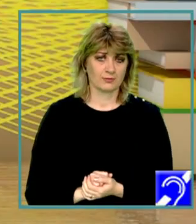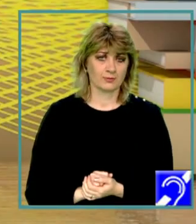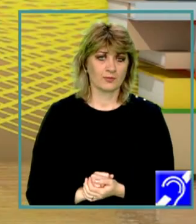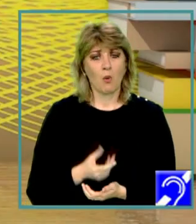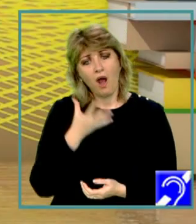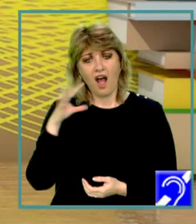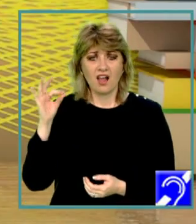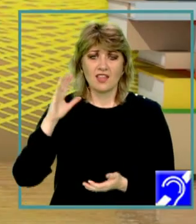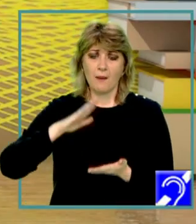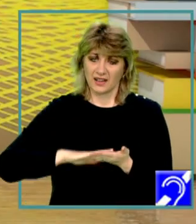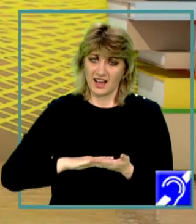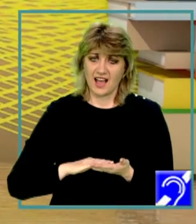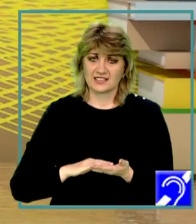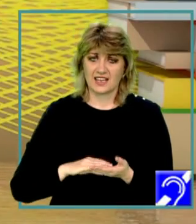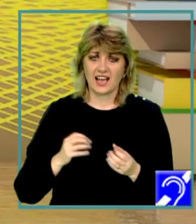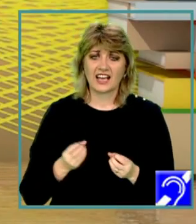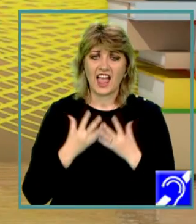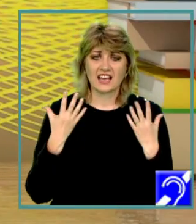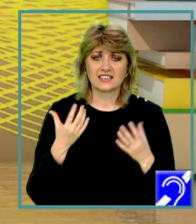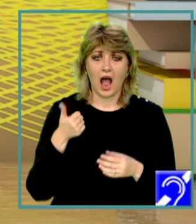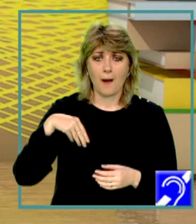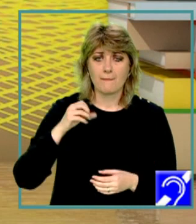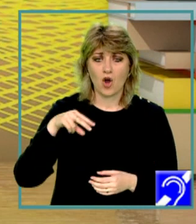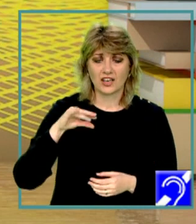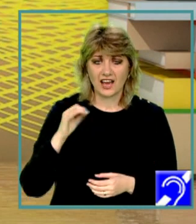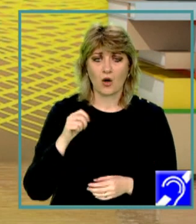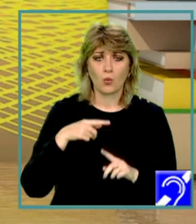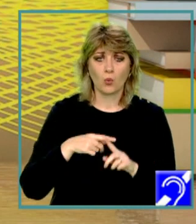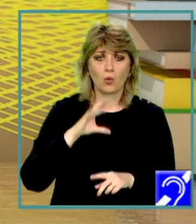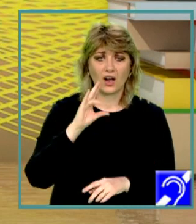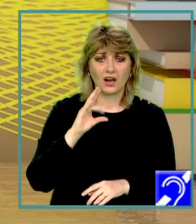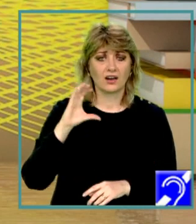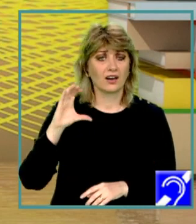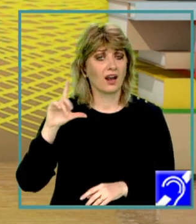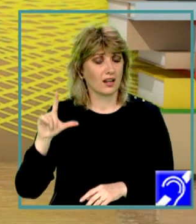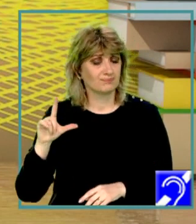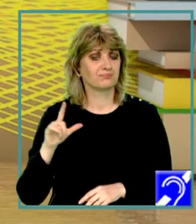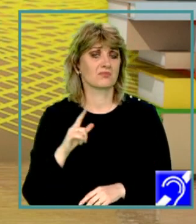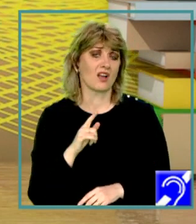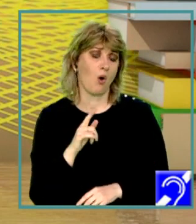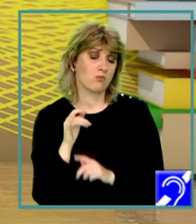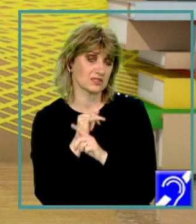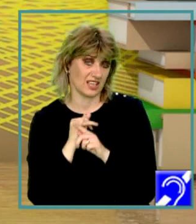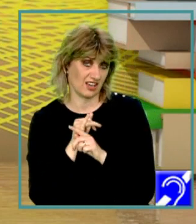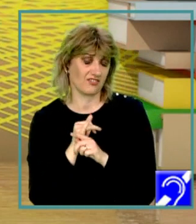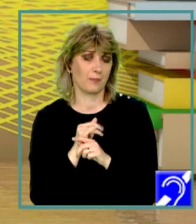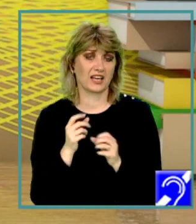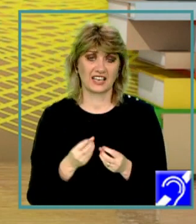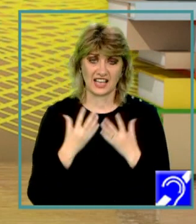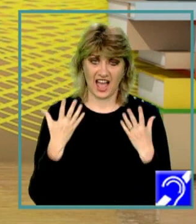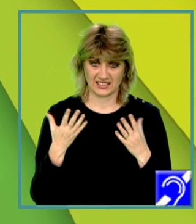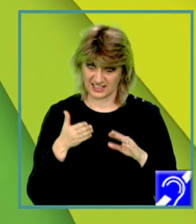aplicație este reacția amoniacului cu acidul clorhidric și observăm că în reacție